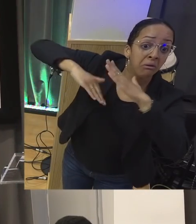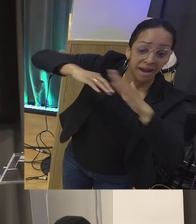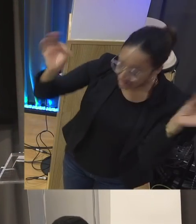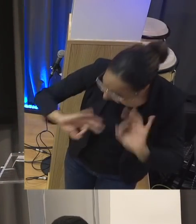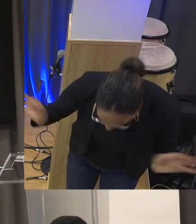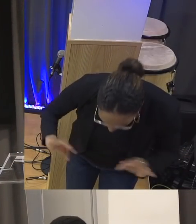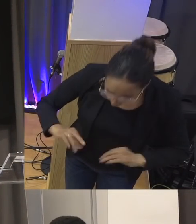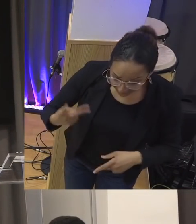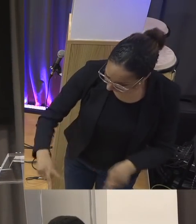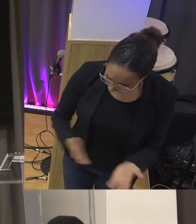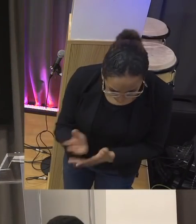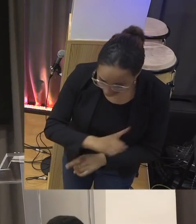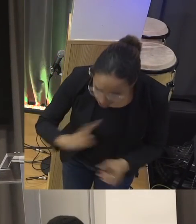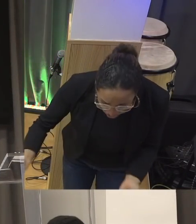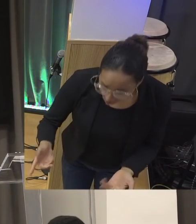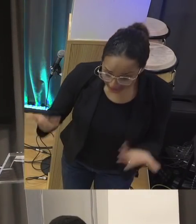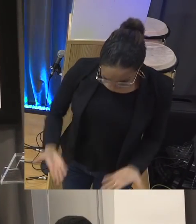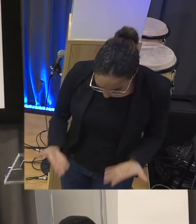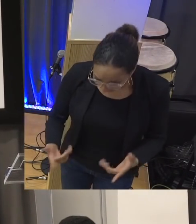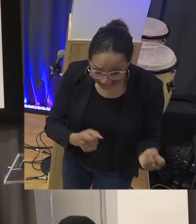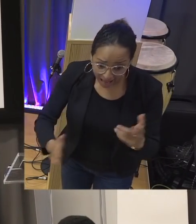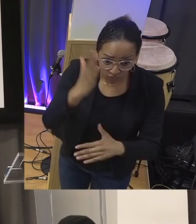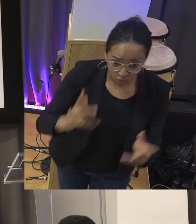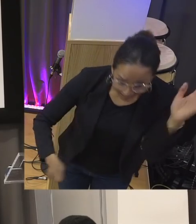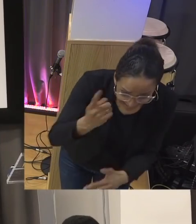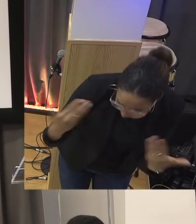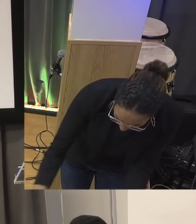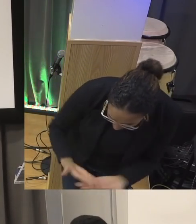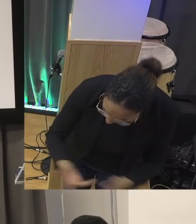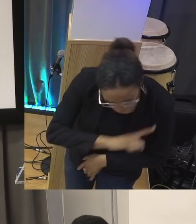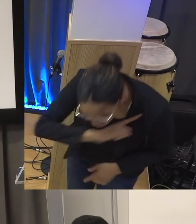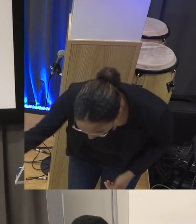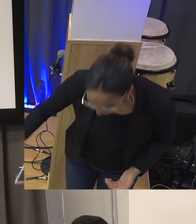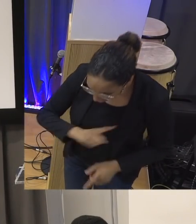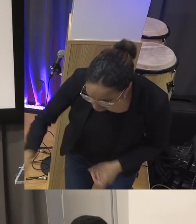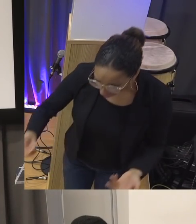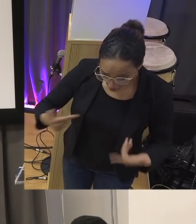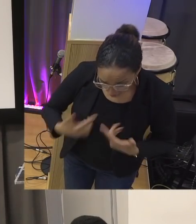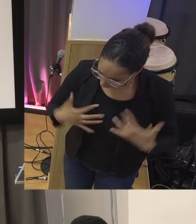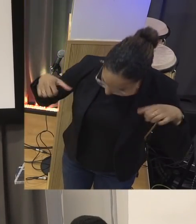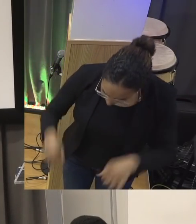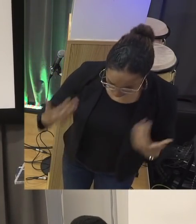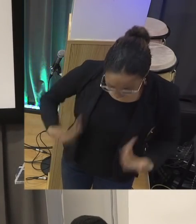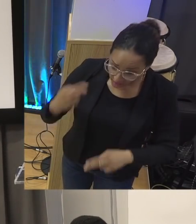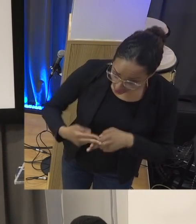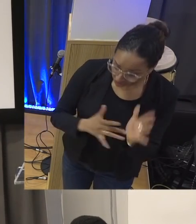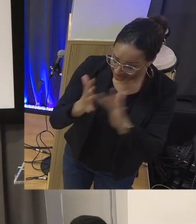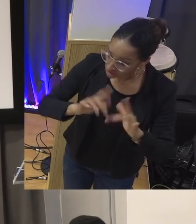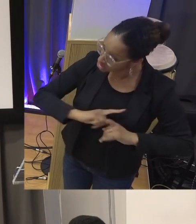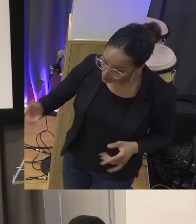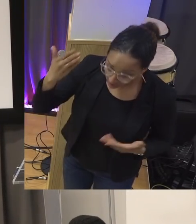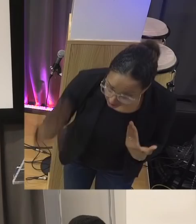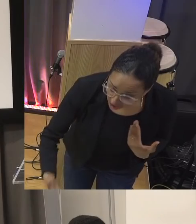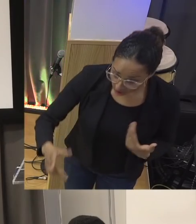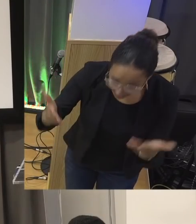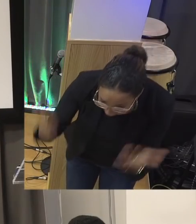Ce n'est pas ton avenir. Le présent ne détermine pas ton futur. Je suis là intérieurement et je prends position dans le nom de Jésus. Je dis, cet homme-là,